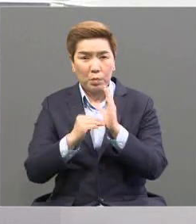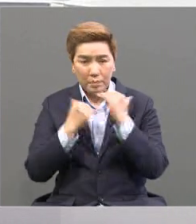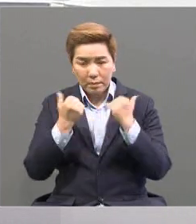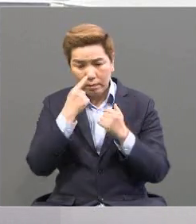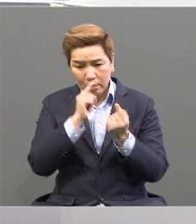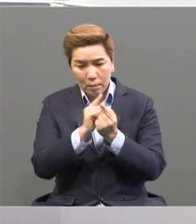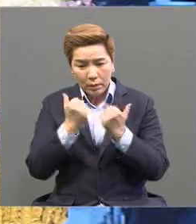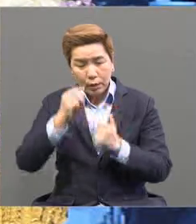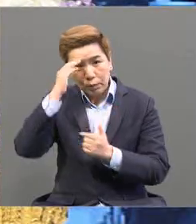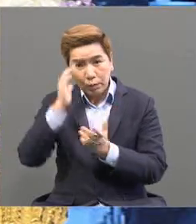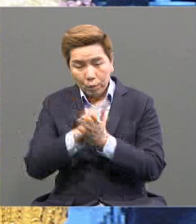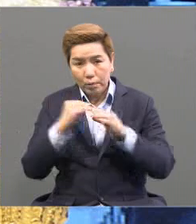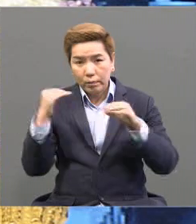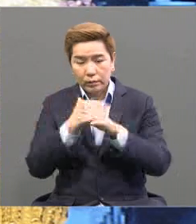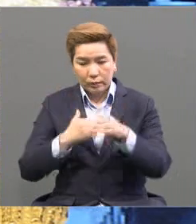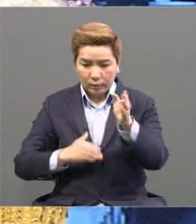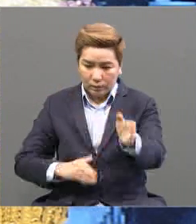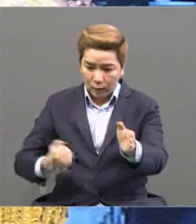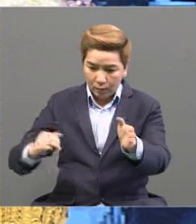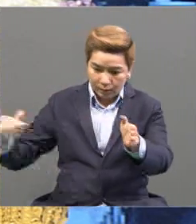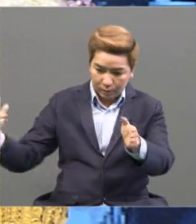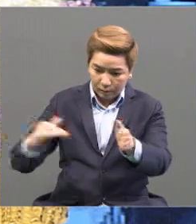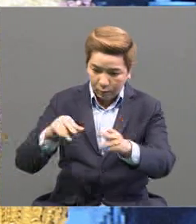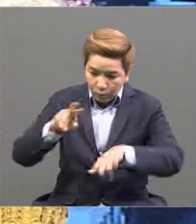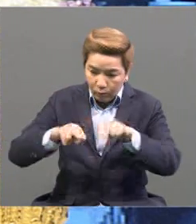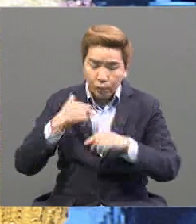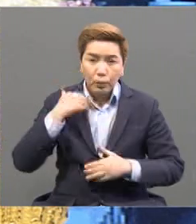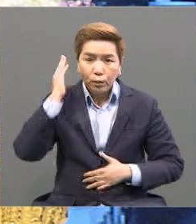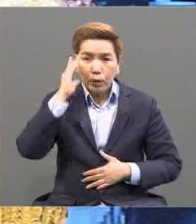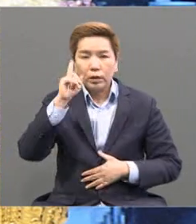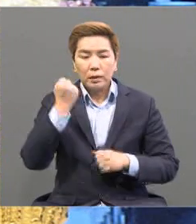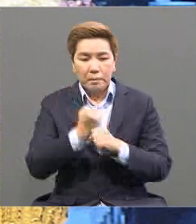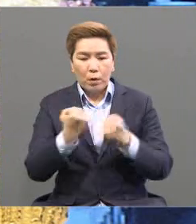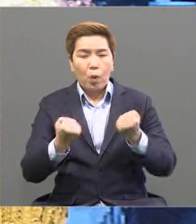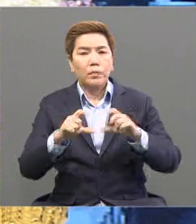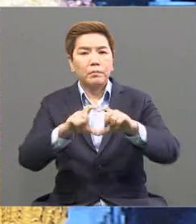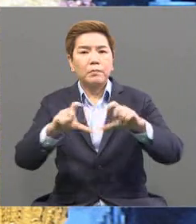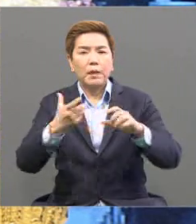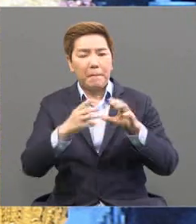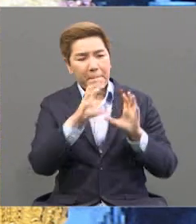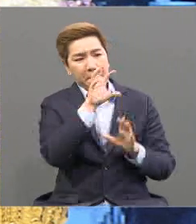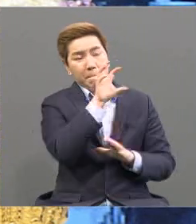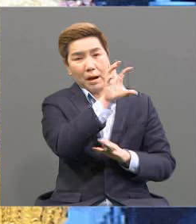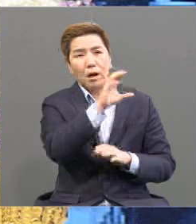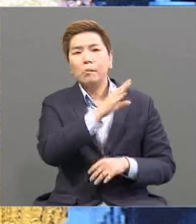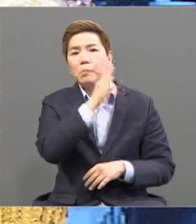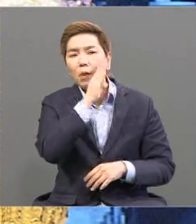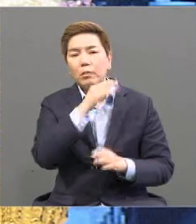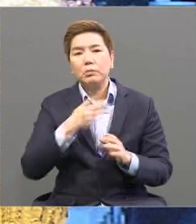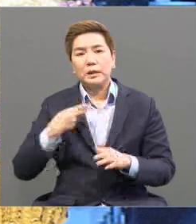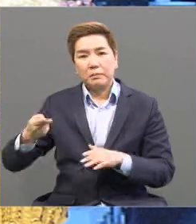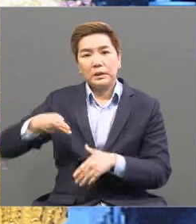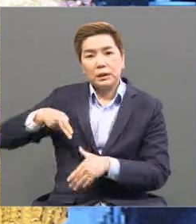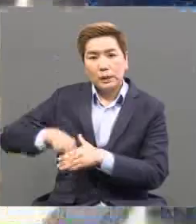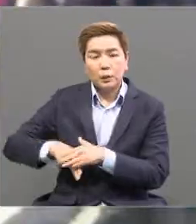ค่ะโดยเจ้าหน้าที่ตำรวจทางหลวงตั้งจุดตรวจนะคะพบว่ามีชายคนนึงค่ะใช้ป้ายภาษีปลอมแล้วก็พกปืนไม่ถูกต้องตามก